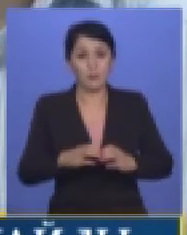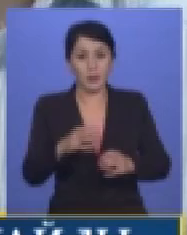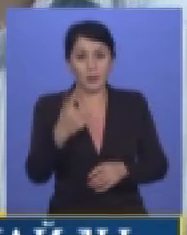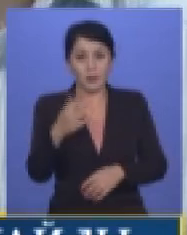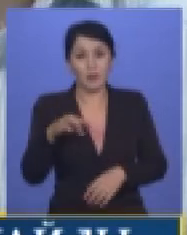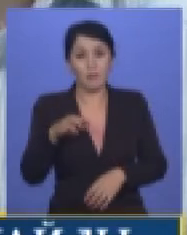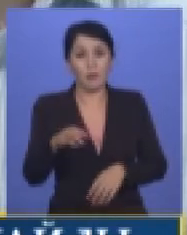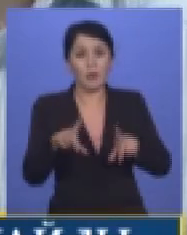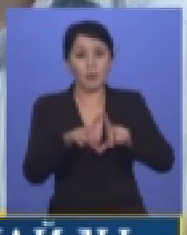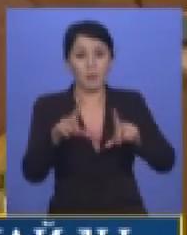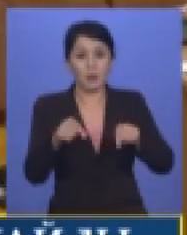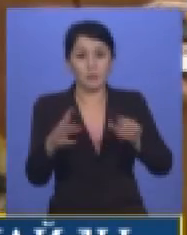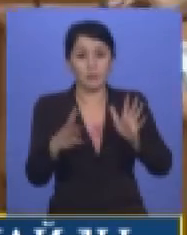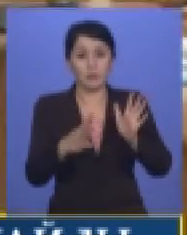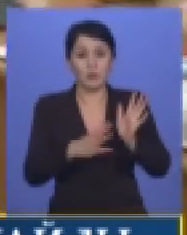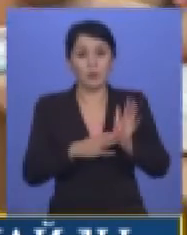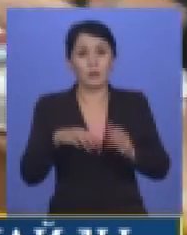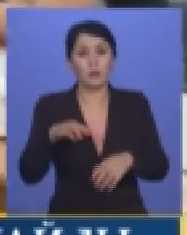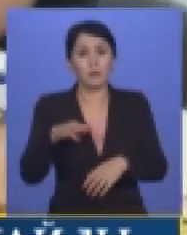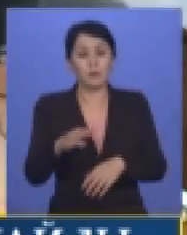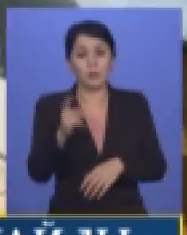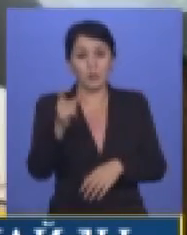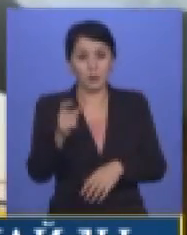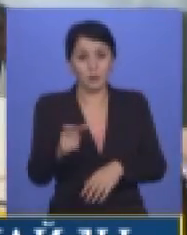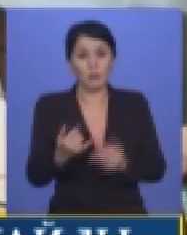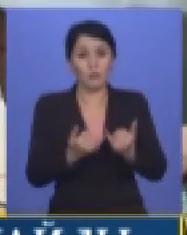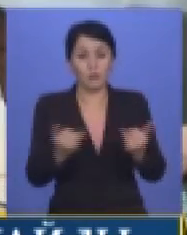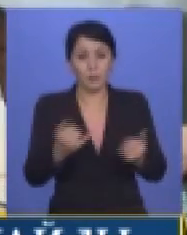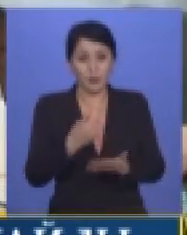астам кәсіпорын мен 90000-нан астам абонентке қызмет